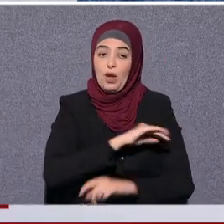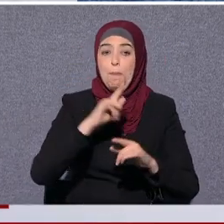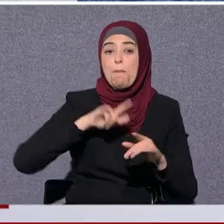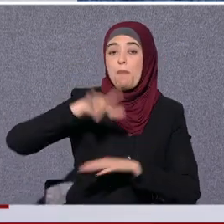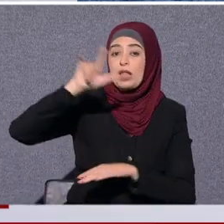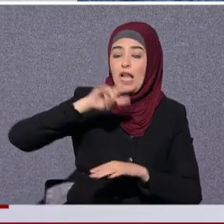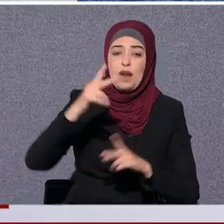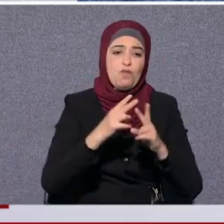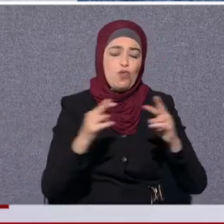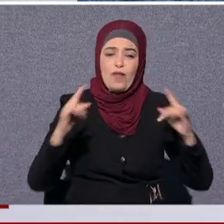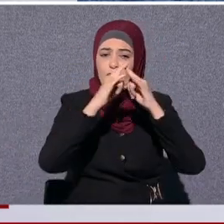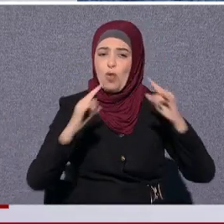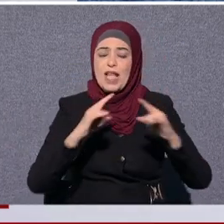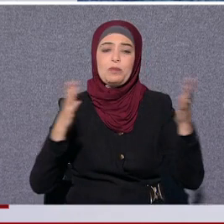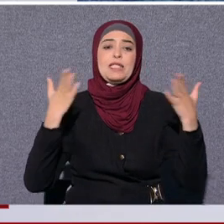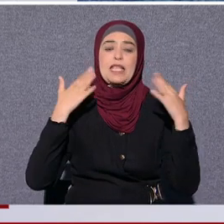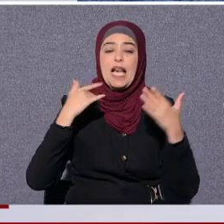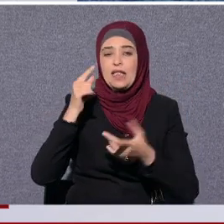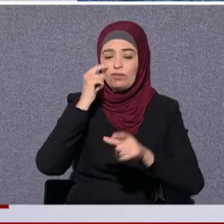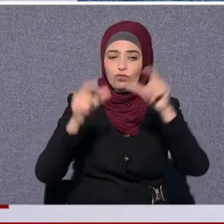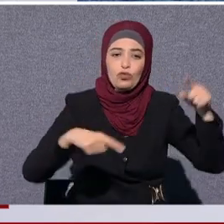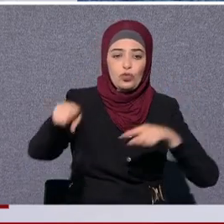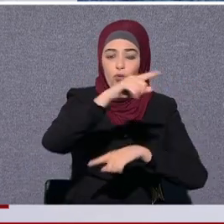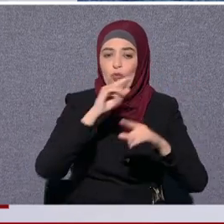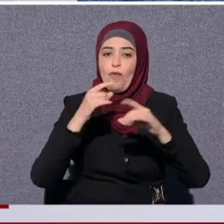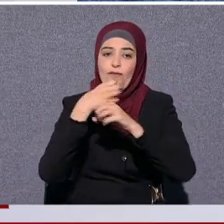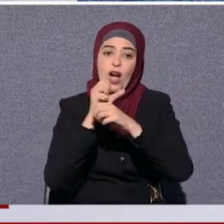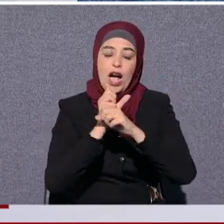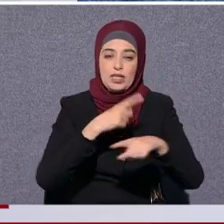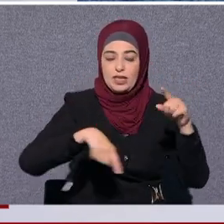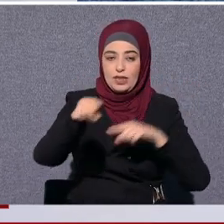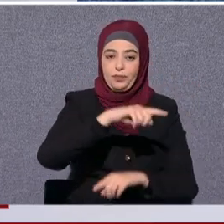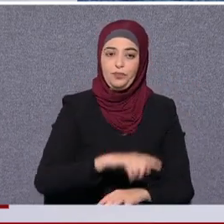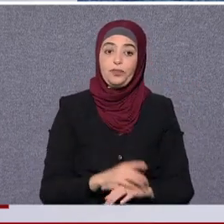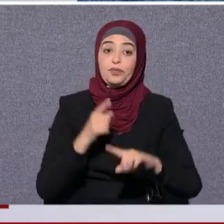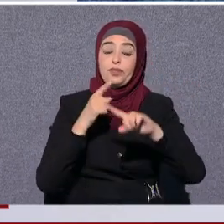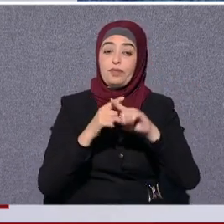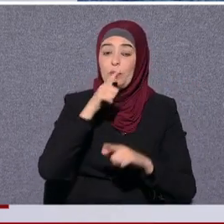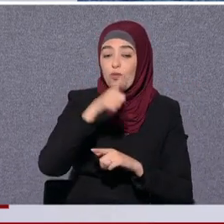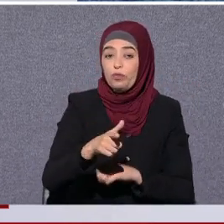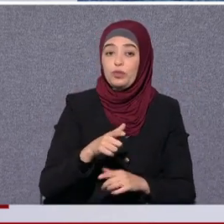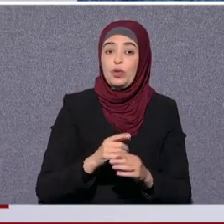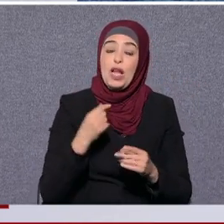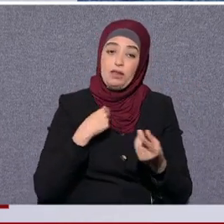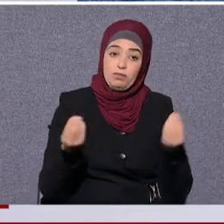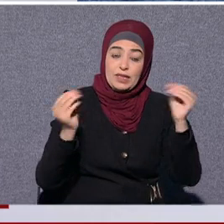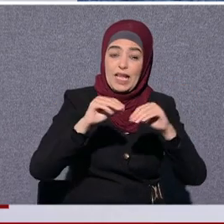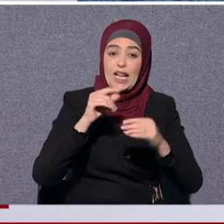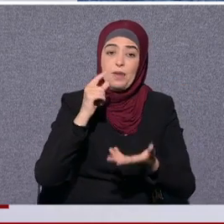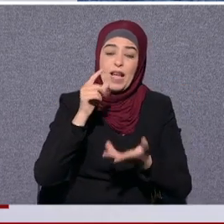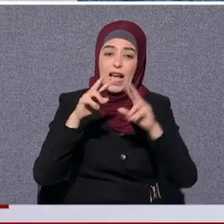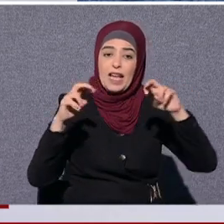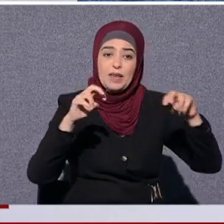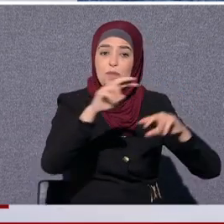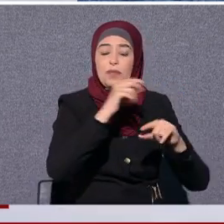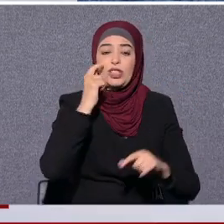المطارات وفي المخيمات السياحية مثل الرم والديسة وأيضا المناطق. وأيضا سوف نأخذ أيضا عينات